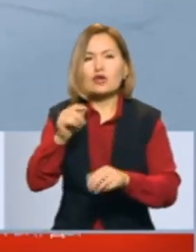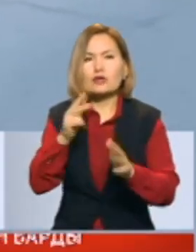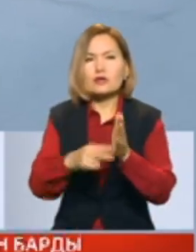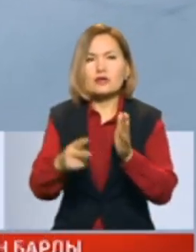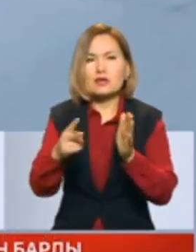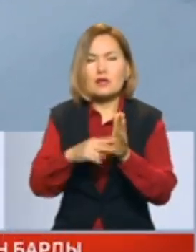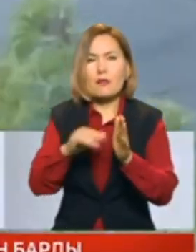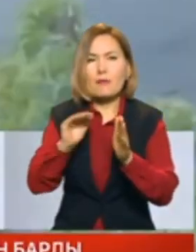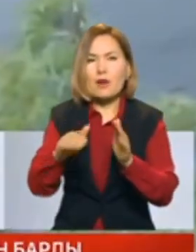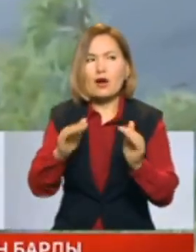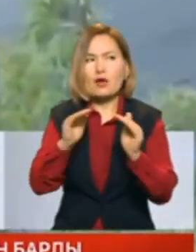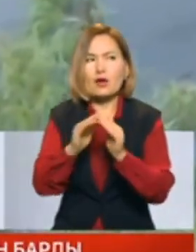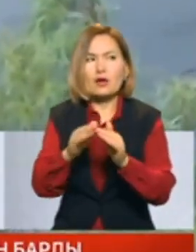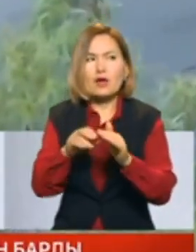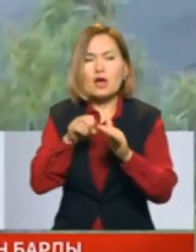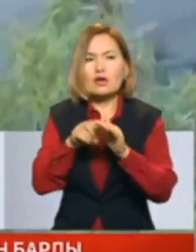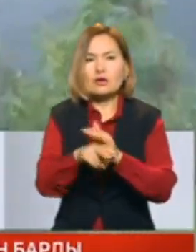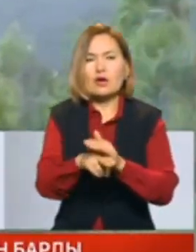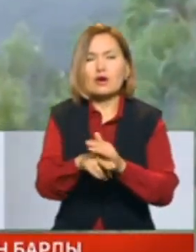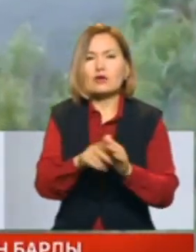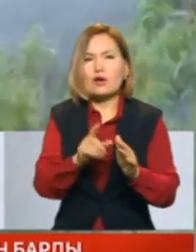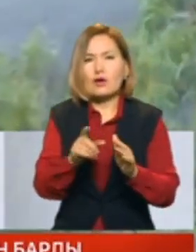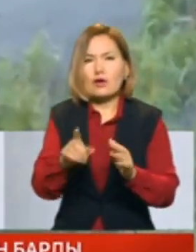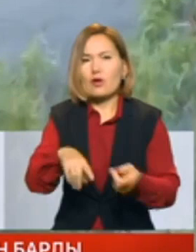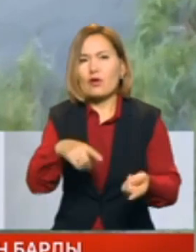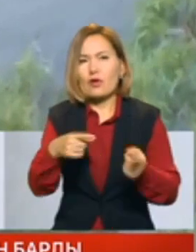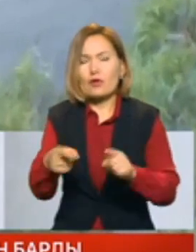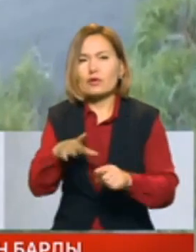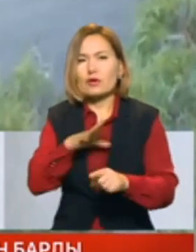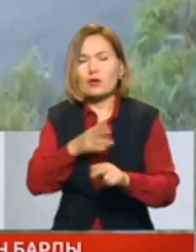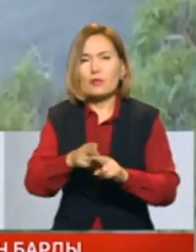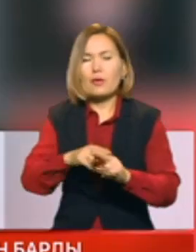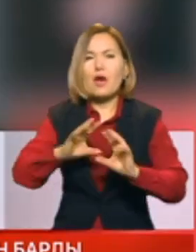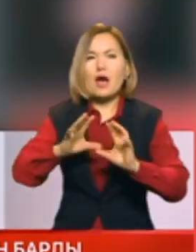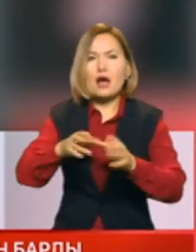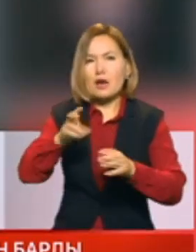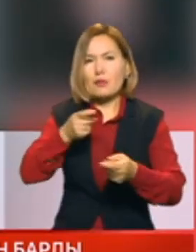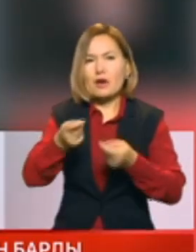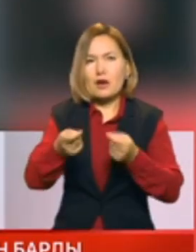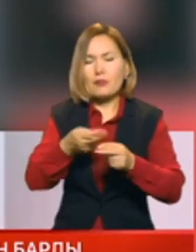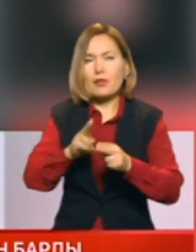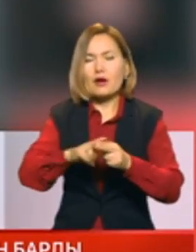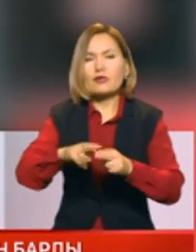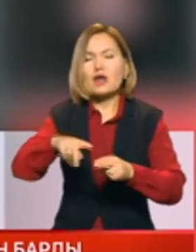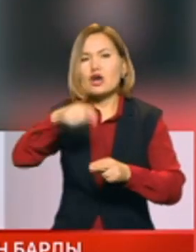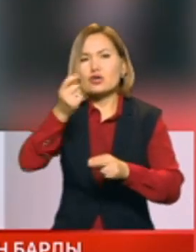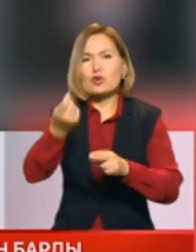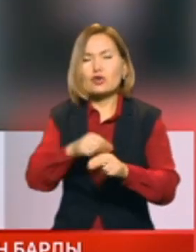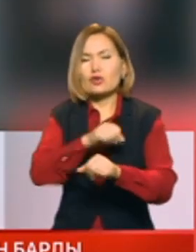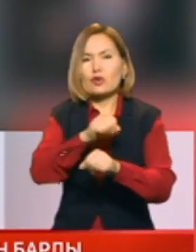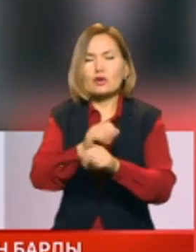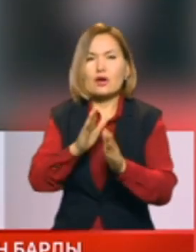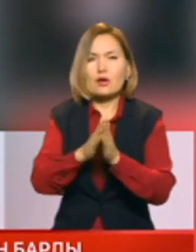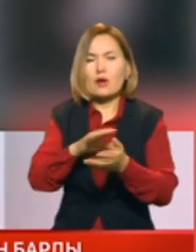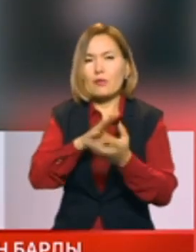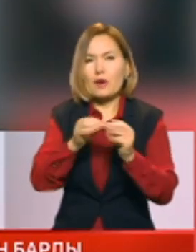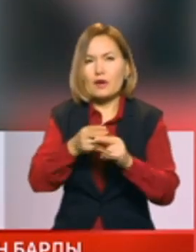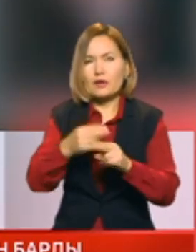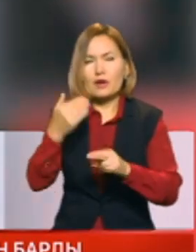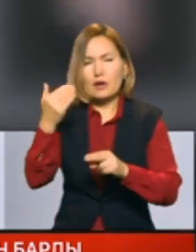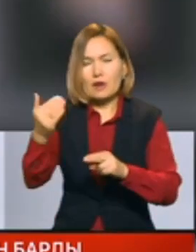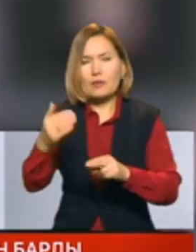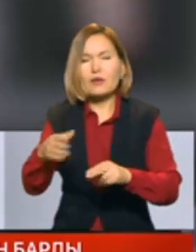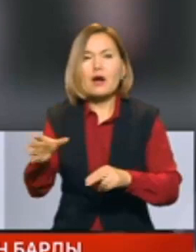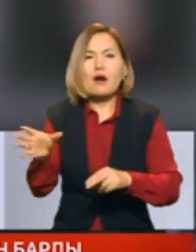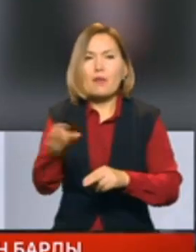тұрғын үйлерін тастап кеткен. Әлем лидерлері тараптарды атысты тоқтатуға шақырды. Түркия президенті Режеп Тайып Ердоған қақтығысты өршітетін